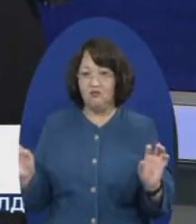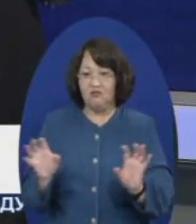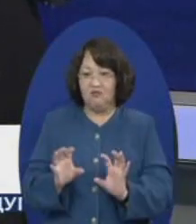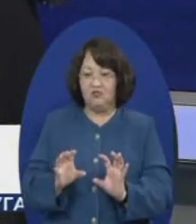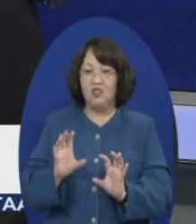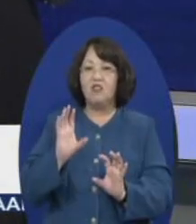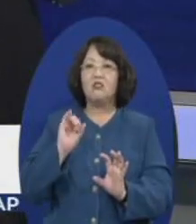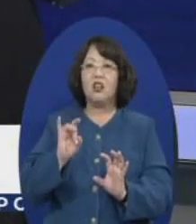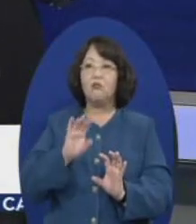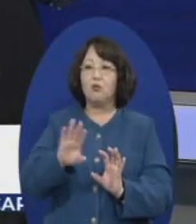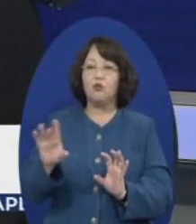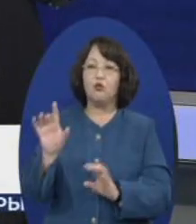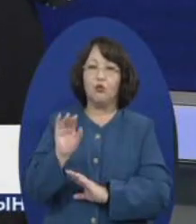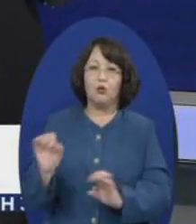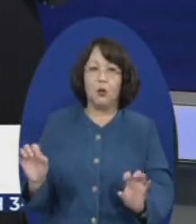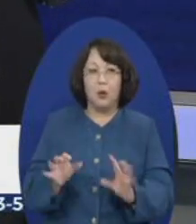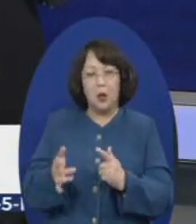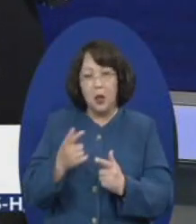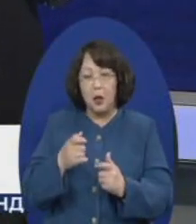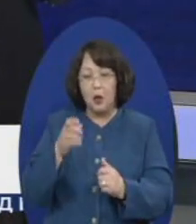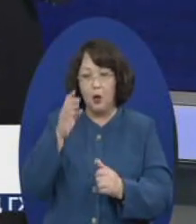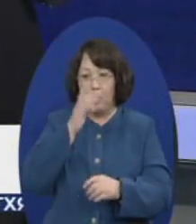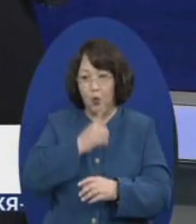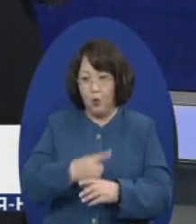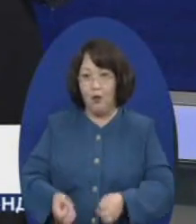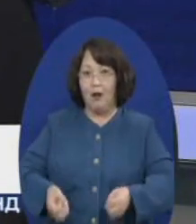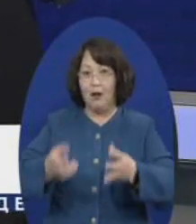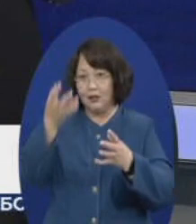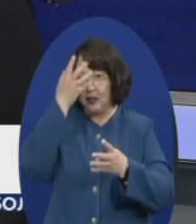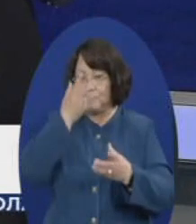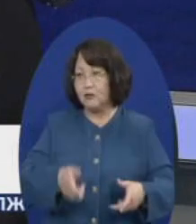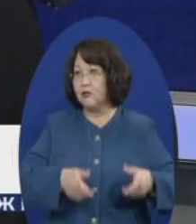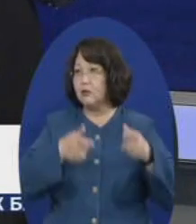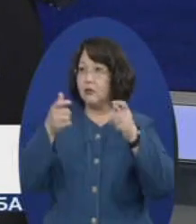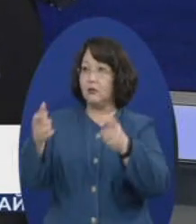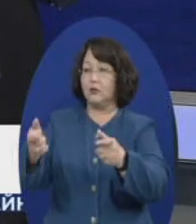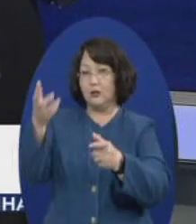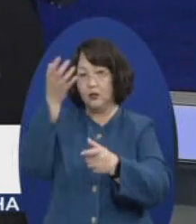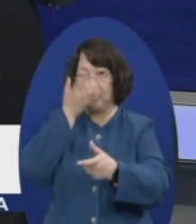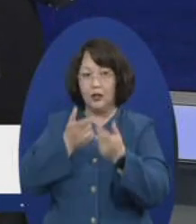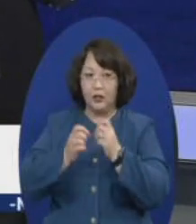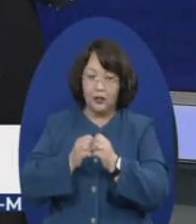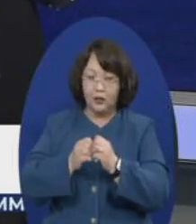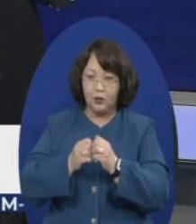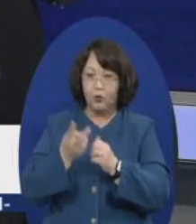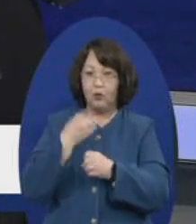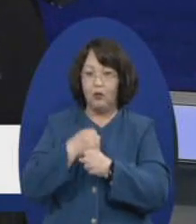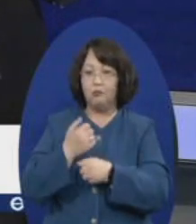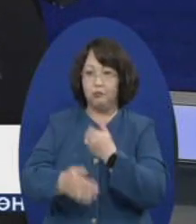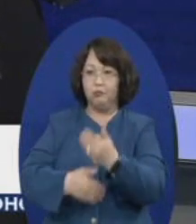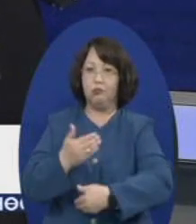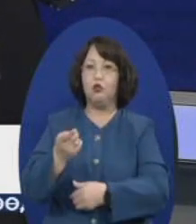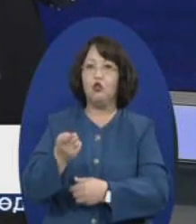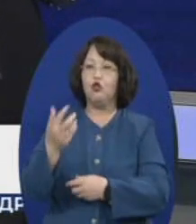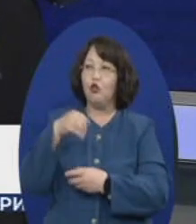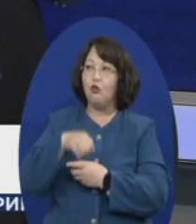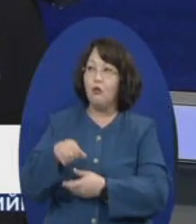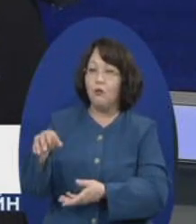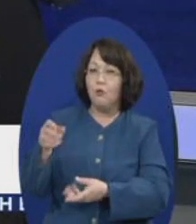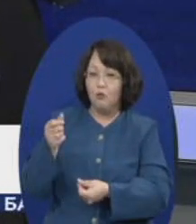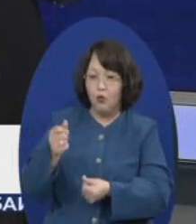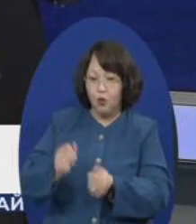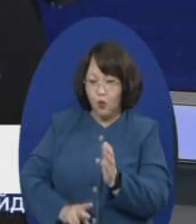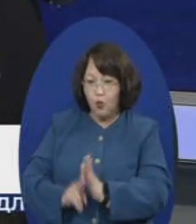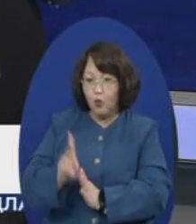хилцүүлээс гарсан үр дүнг засгийн газрын хуралдаанаар хилцүүлж цаашлаад зохицуулбарын төслийг урагшлуулахын тулд хөрөнгө оруулалтыг